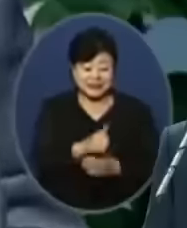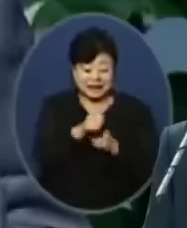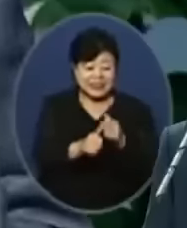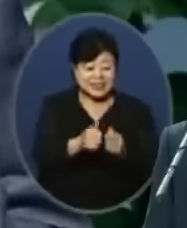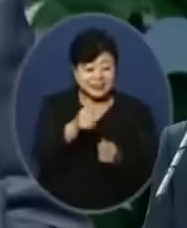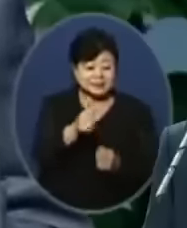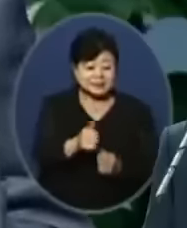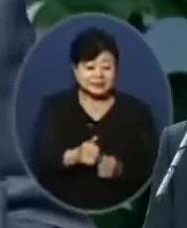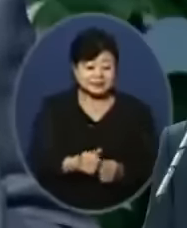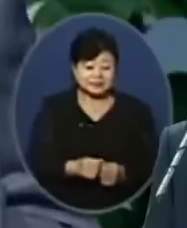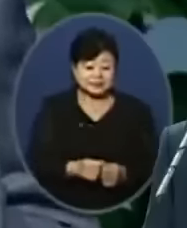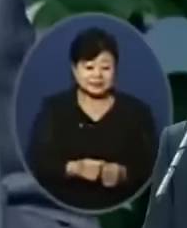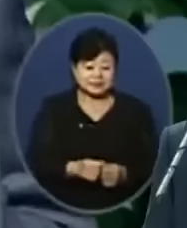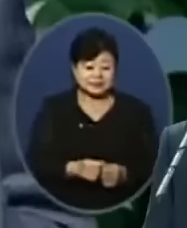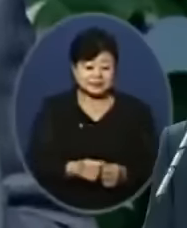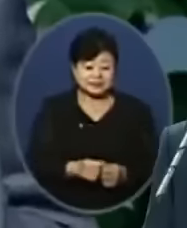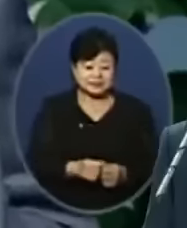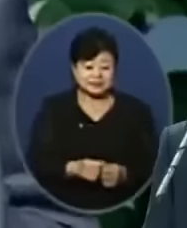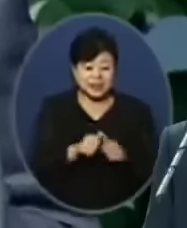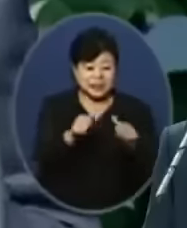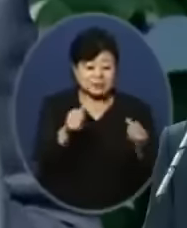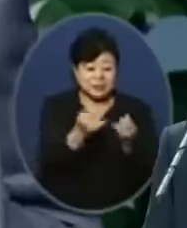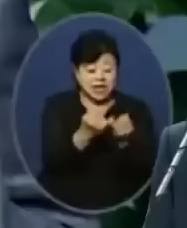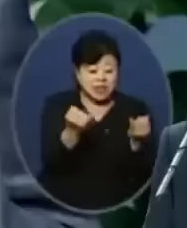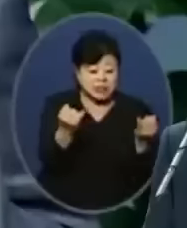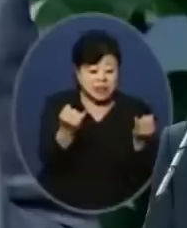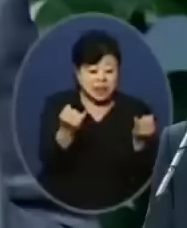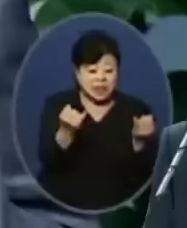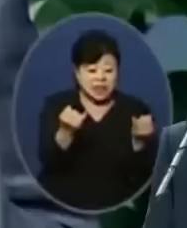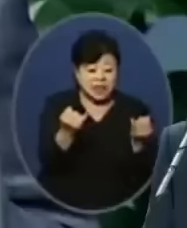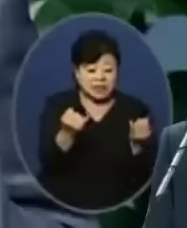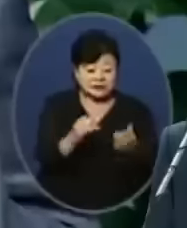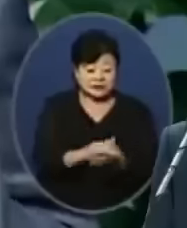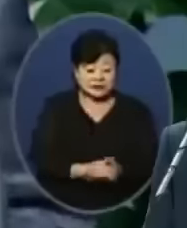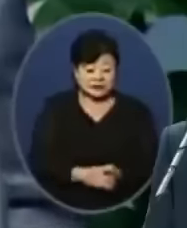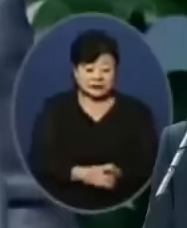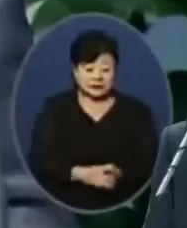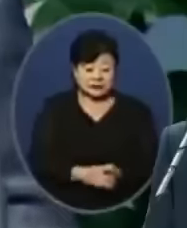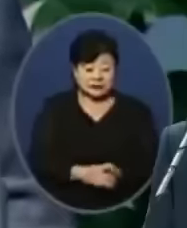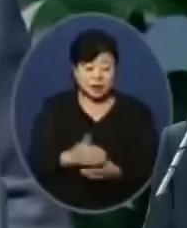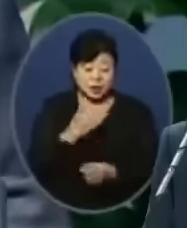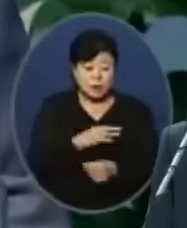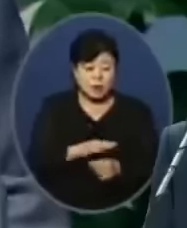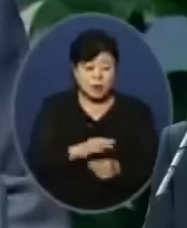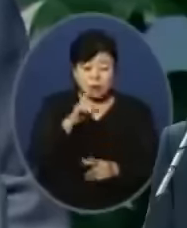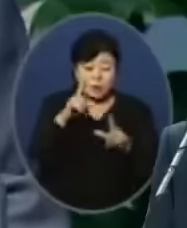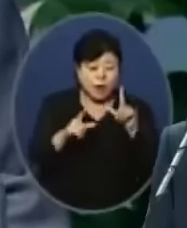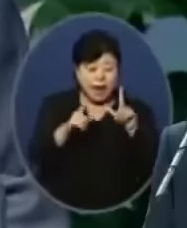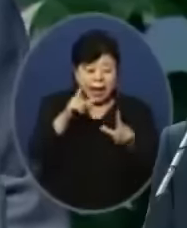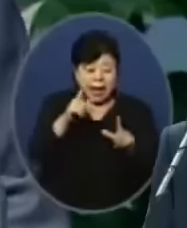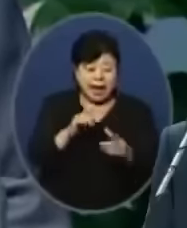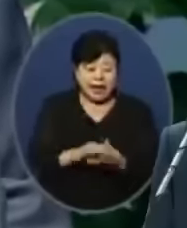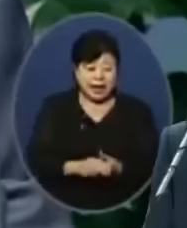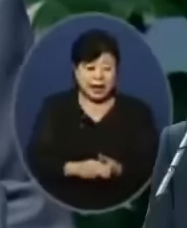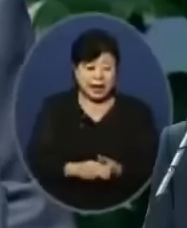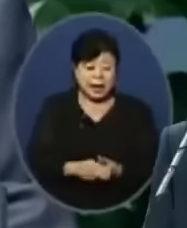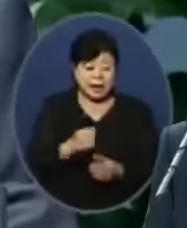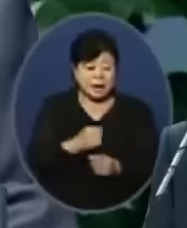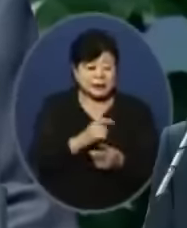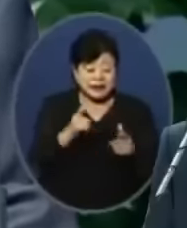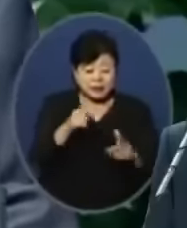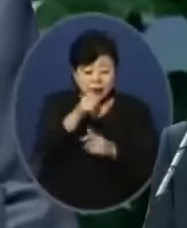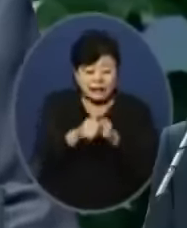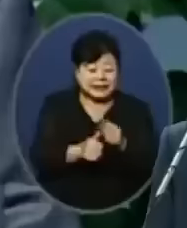하나님은 그러면 어떻게 생겼냐? 남자와 같이 생겼냐? 여자와 같이 생겼냐? 이런 육체적인 현상을 통해서 만든 것이